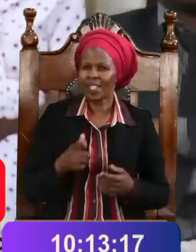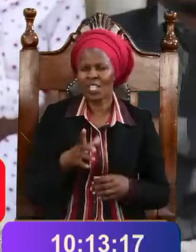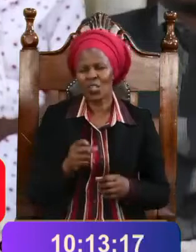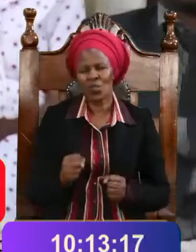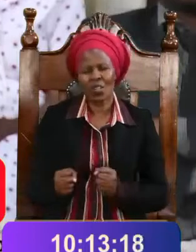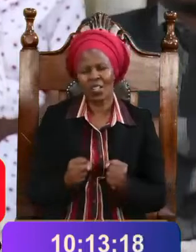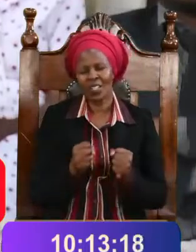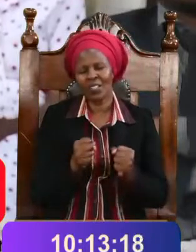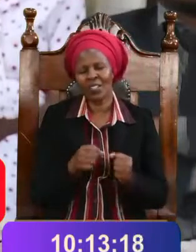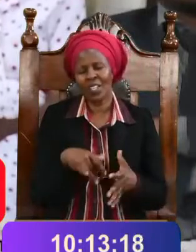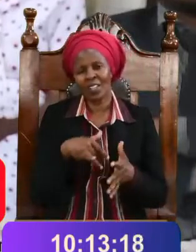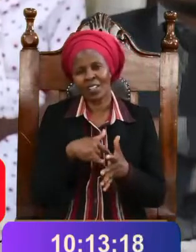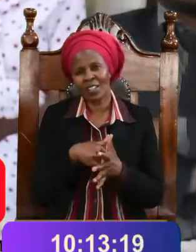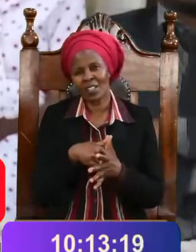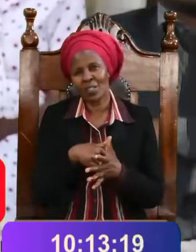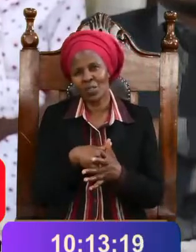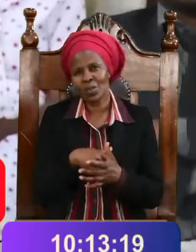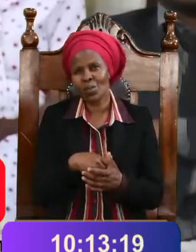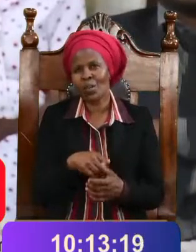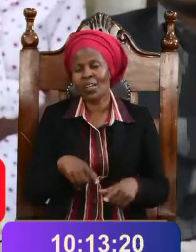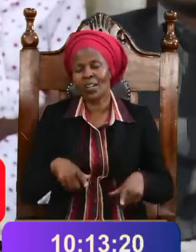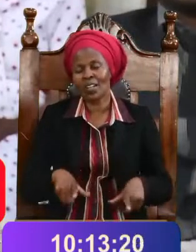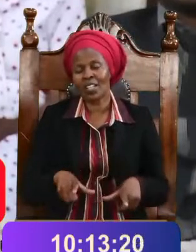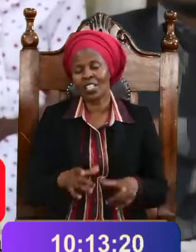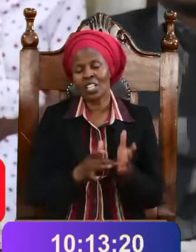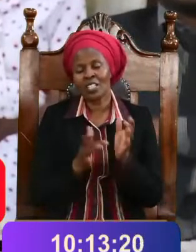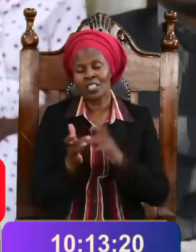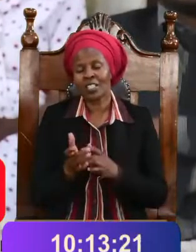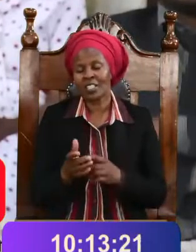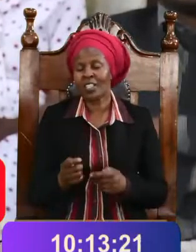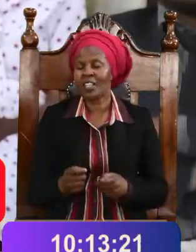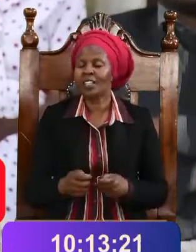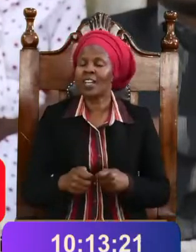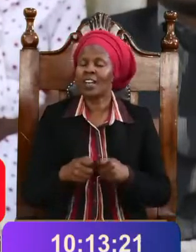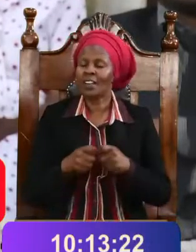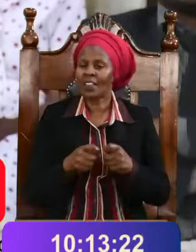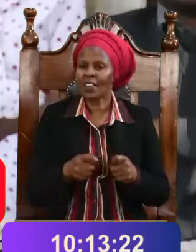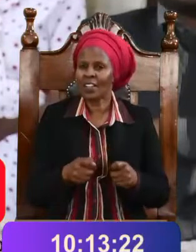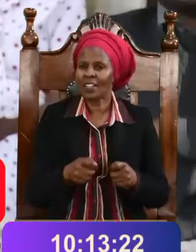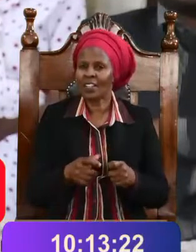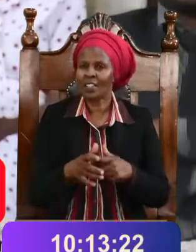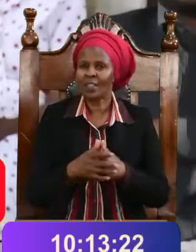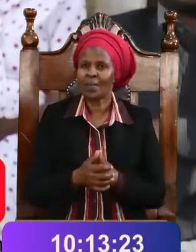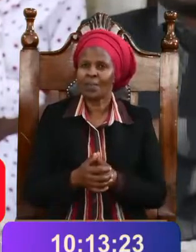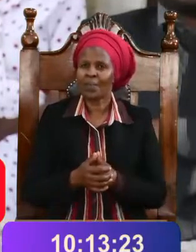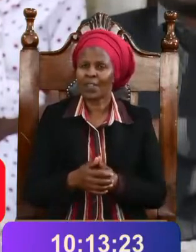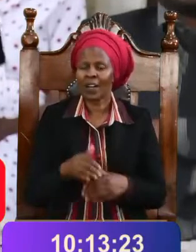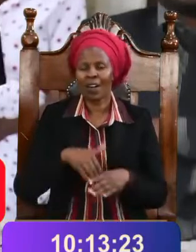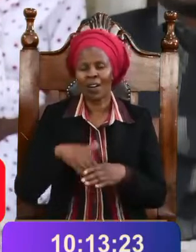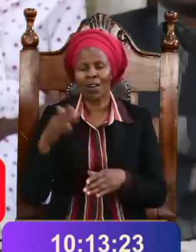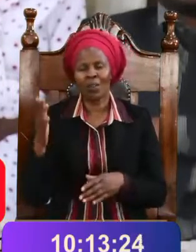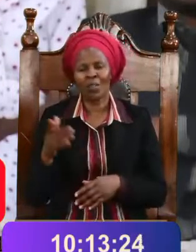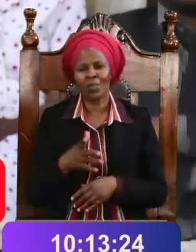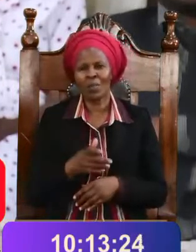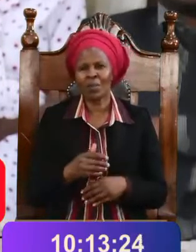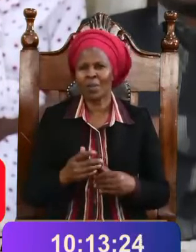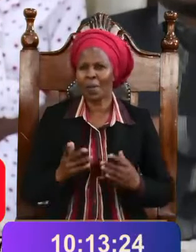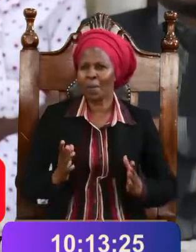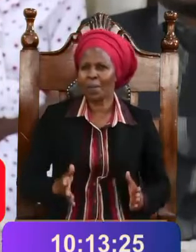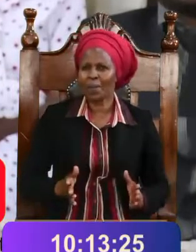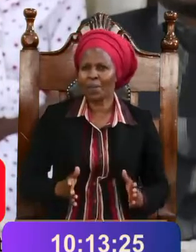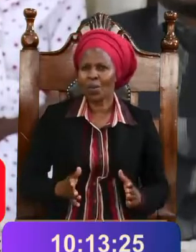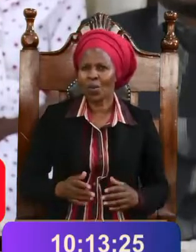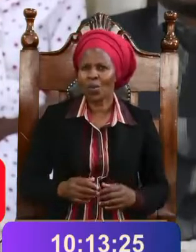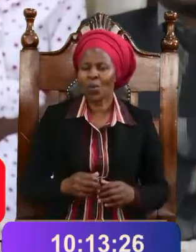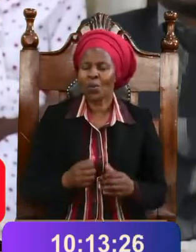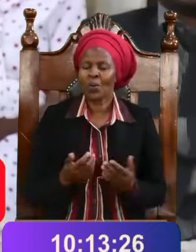yangu ambapo ninastahili kumruhusu Yesu Kristo atawale ili ninapoonekana kule nje naonekana mtu ambaye anamwakilisha vizuri.